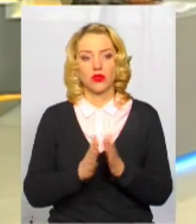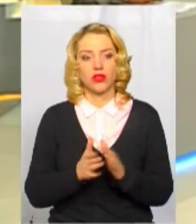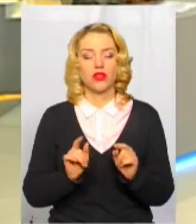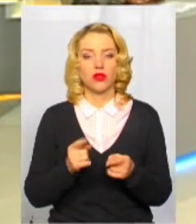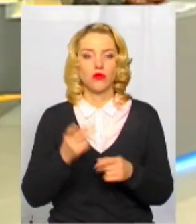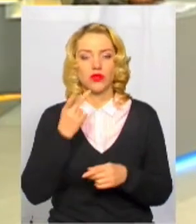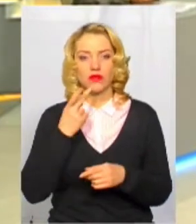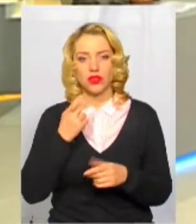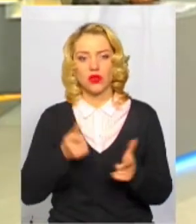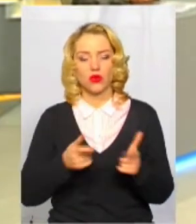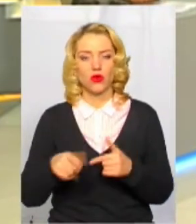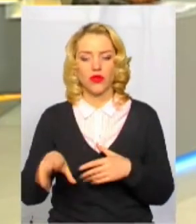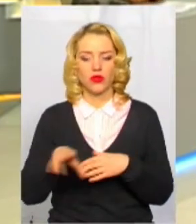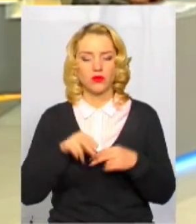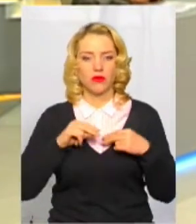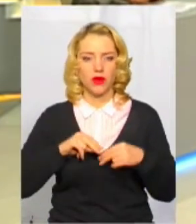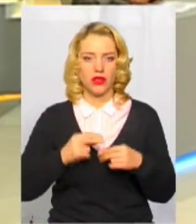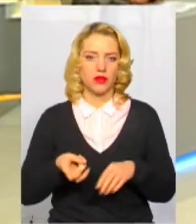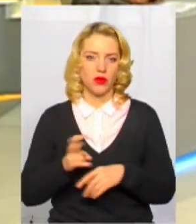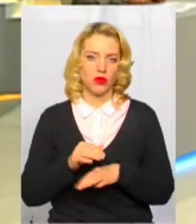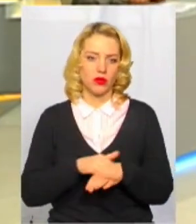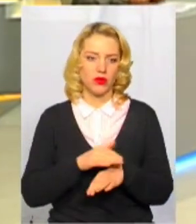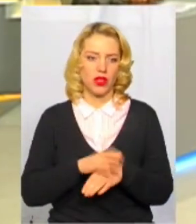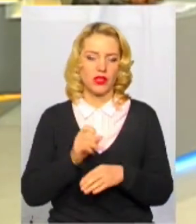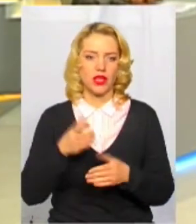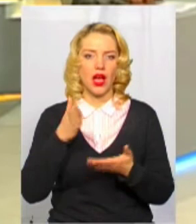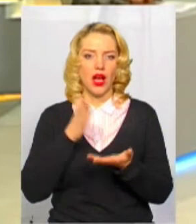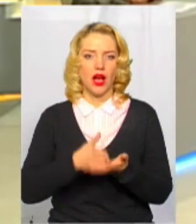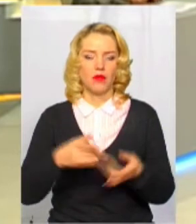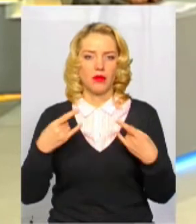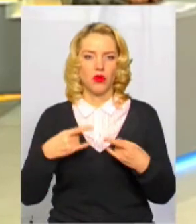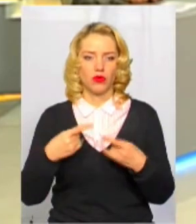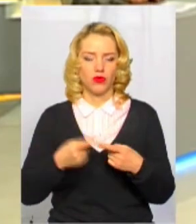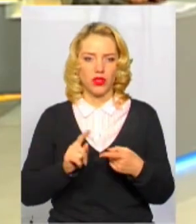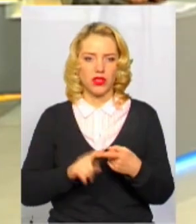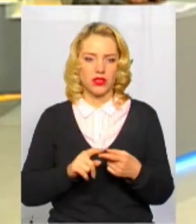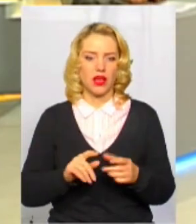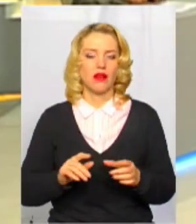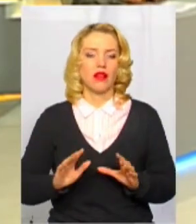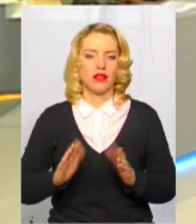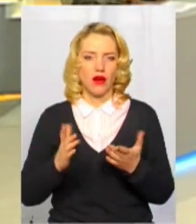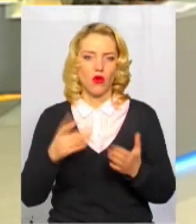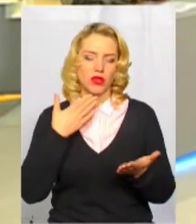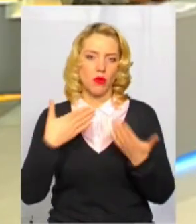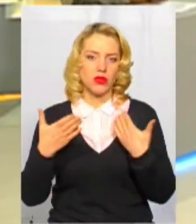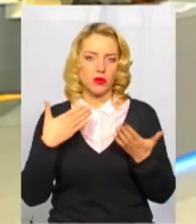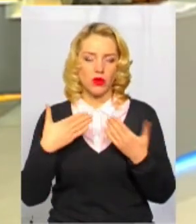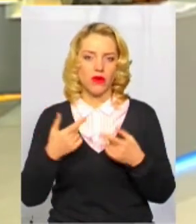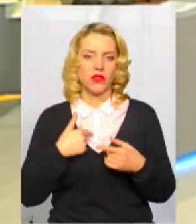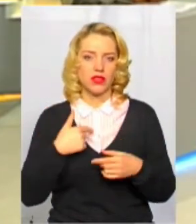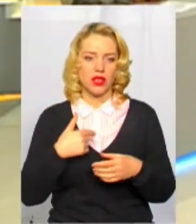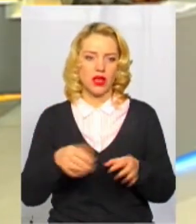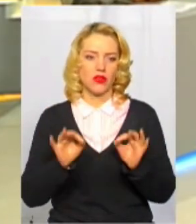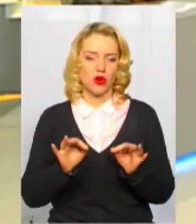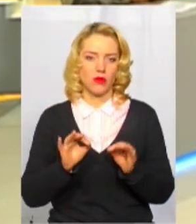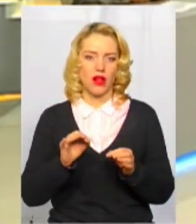Тому завжди готова до співпраці, приходьте, будь ласка, а прямий ефір – це чергова нагода поспілкуватися. Я абсолютно